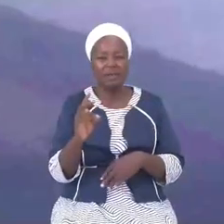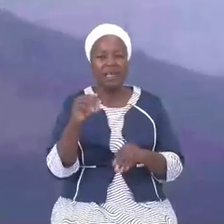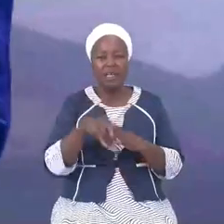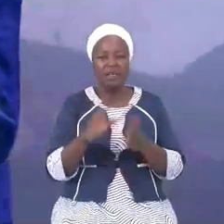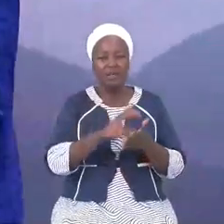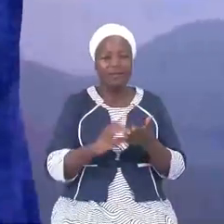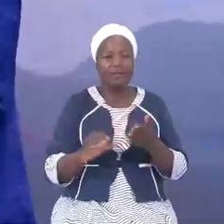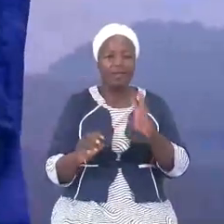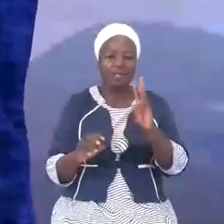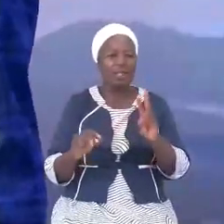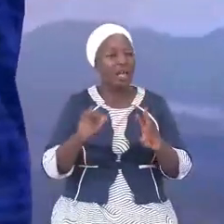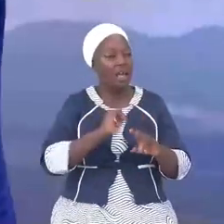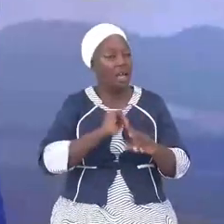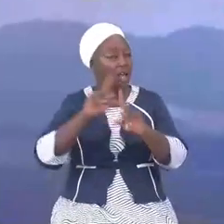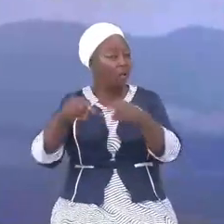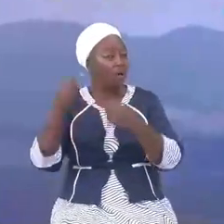suis descendu